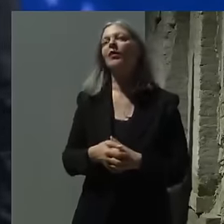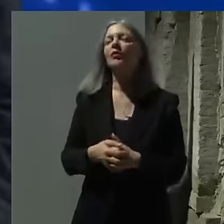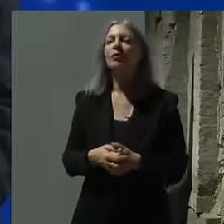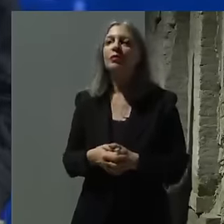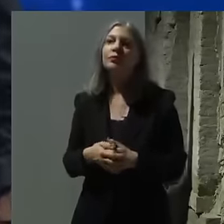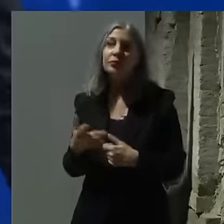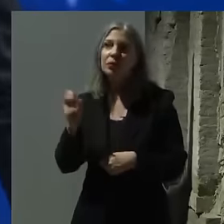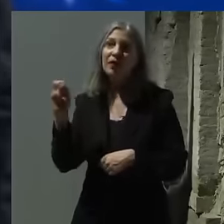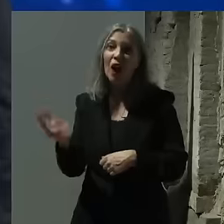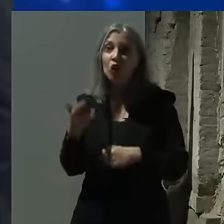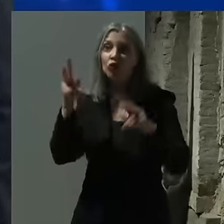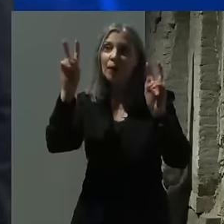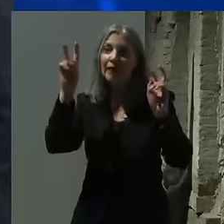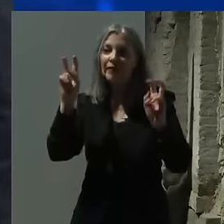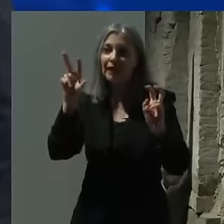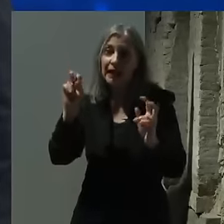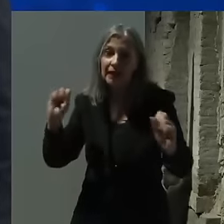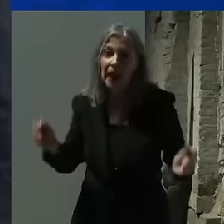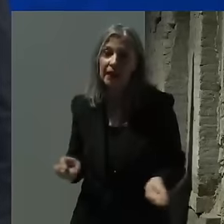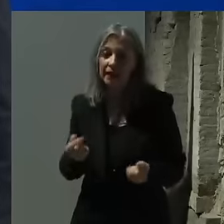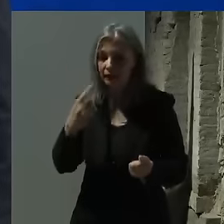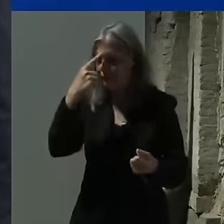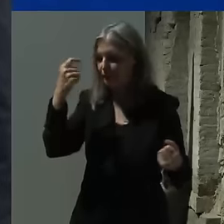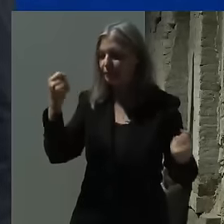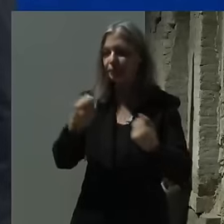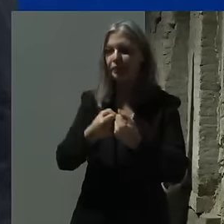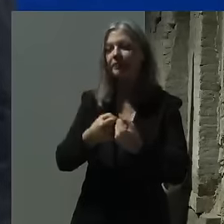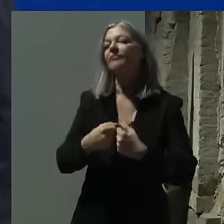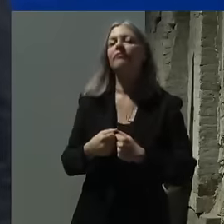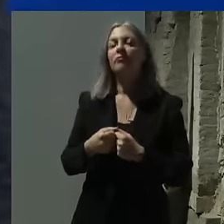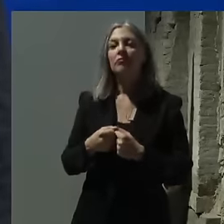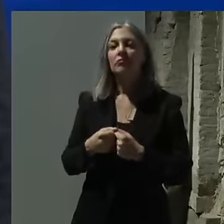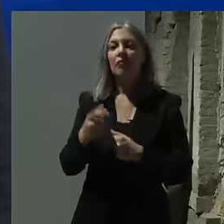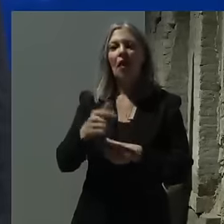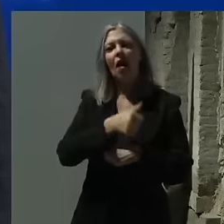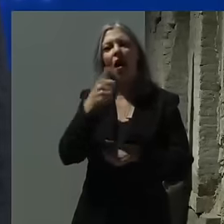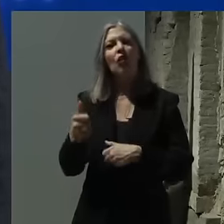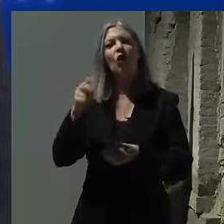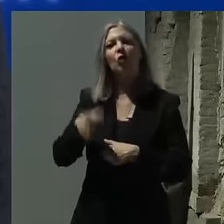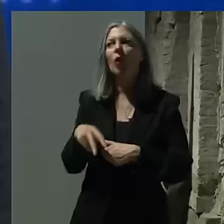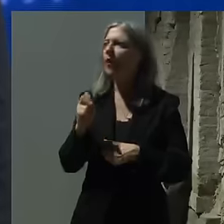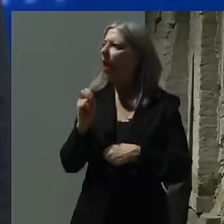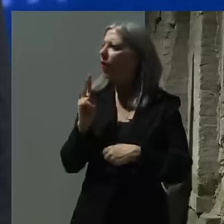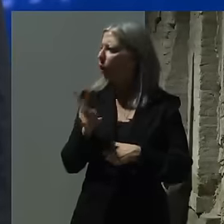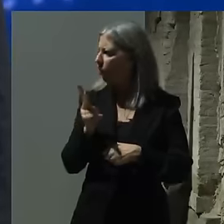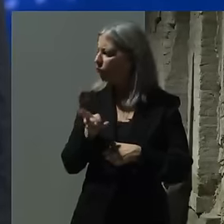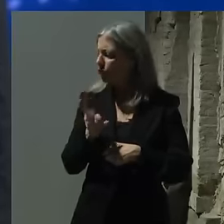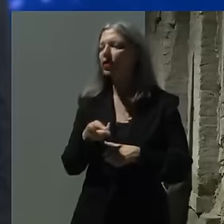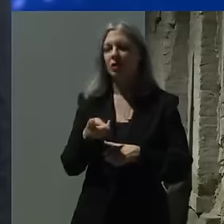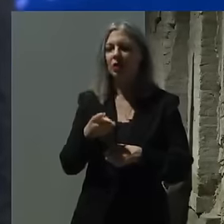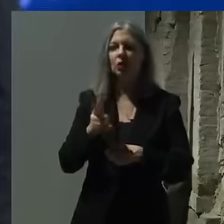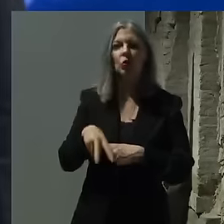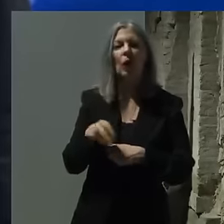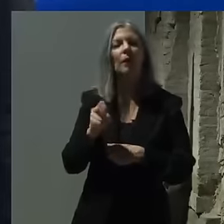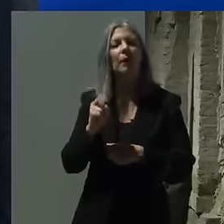diciamo, rapidamente raccontare una storia del genere. E nel 2013 o 2012, nel 2012